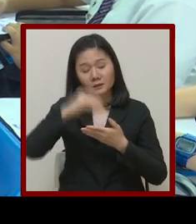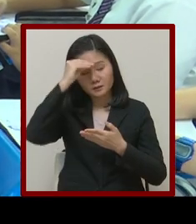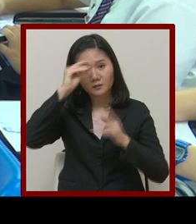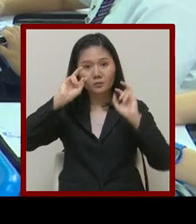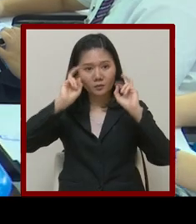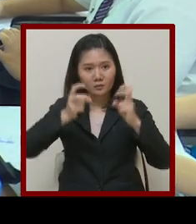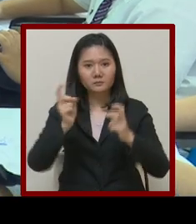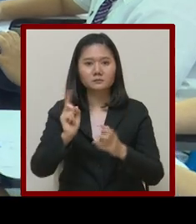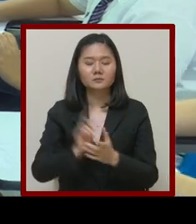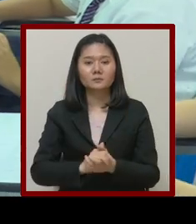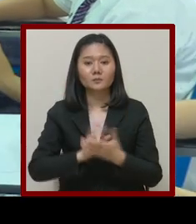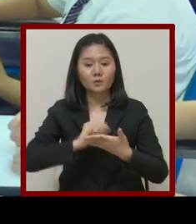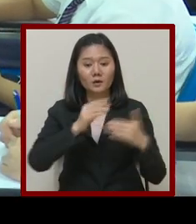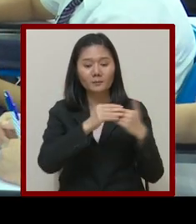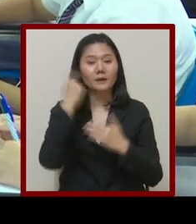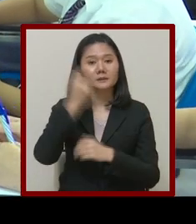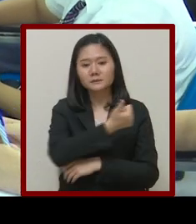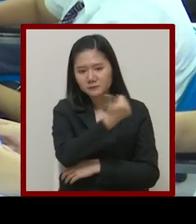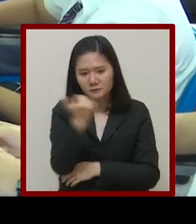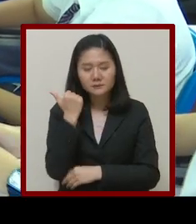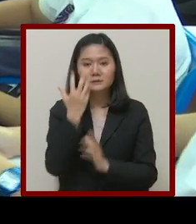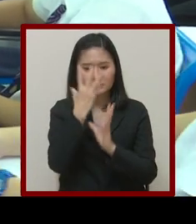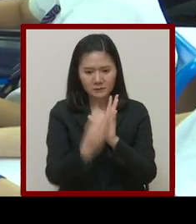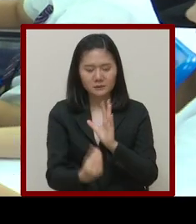ในเรื่องของโปรแกรมนำเที่ยวอื่นอี